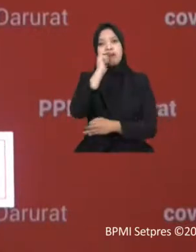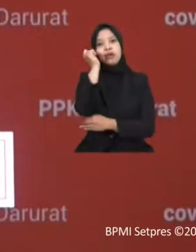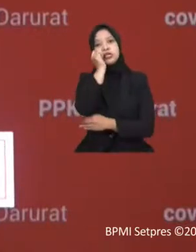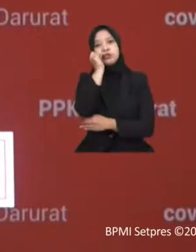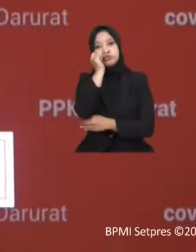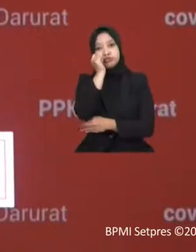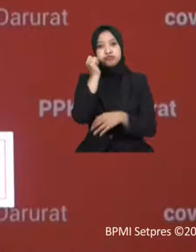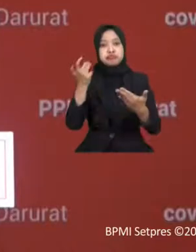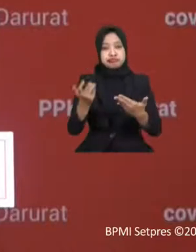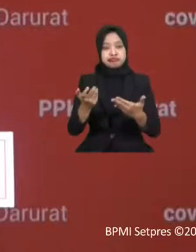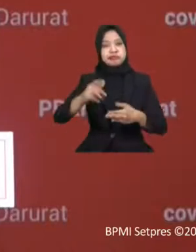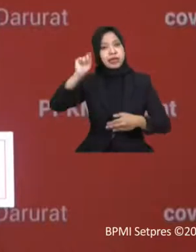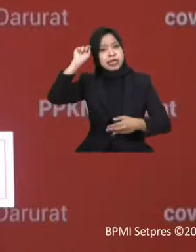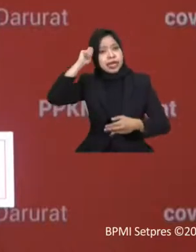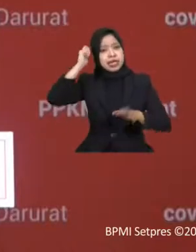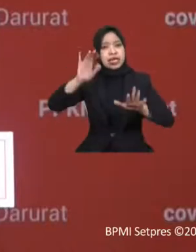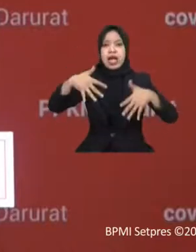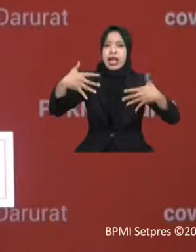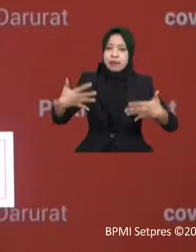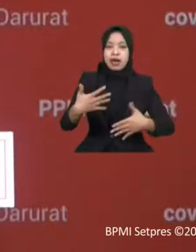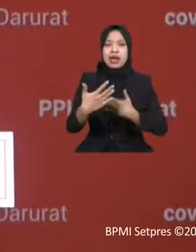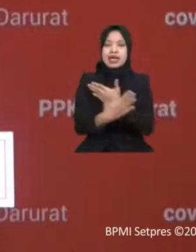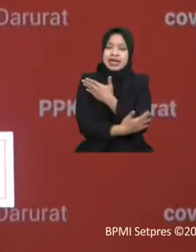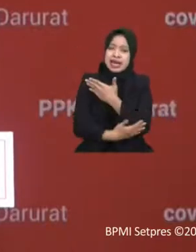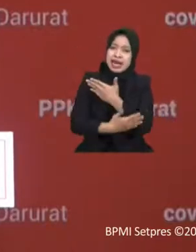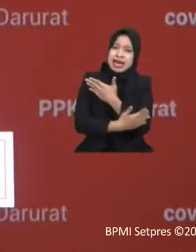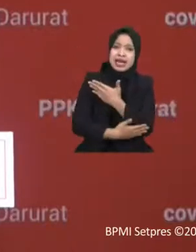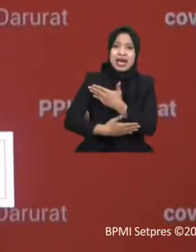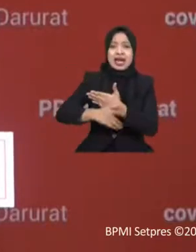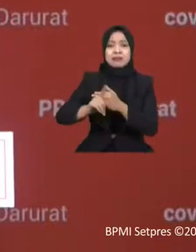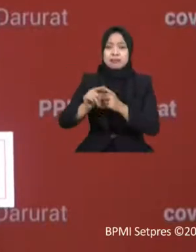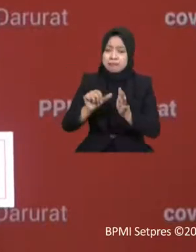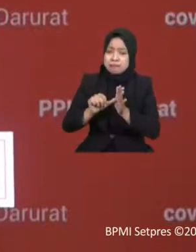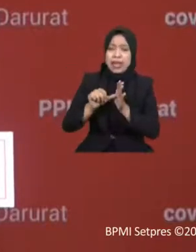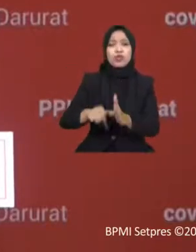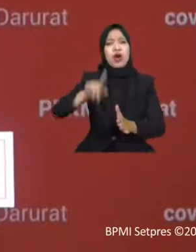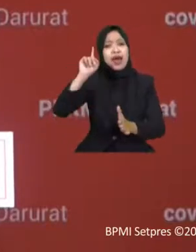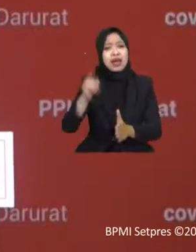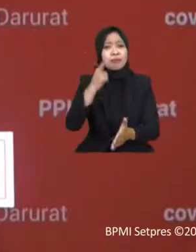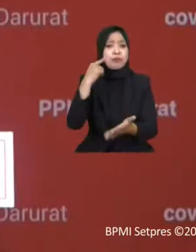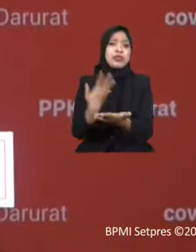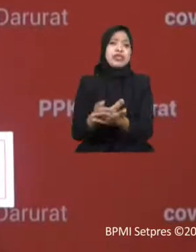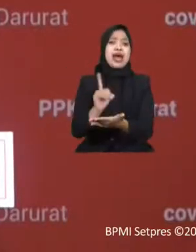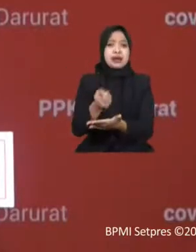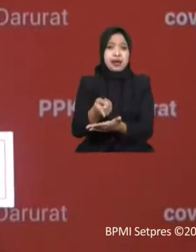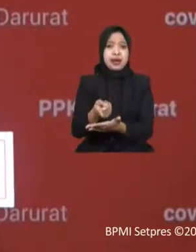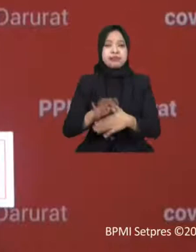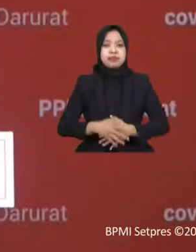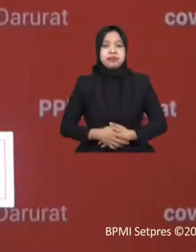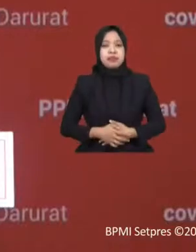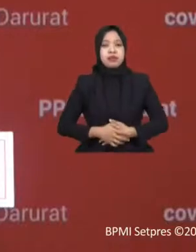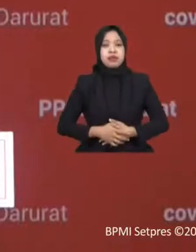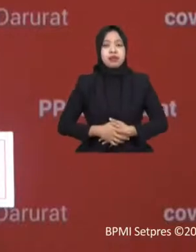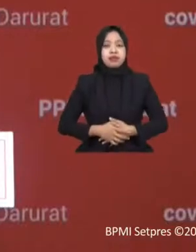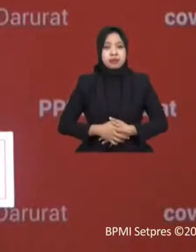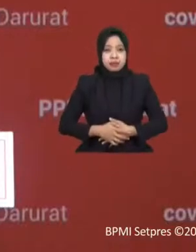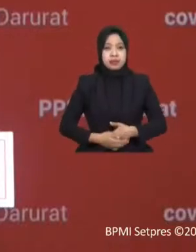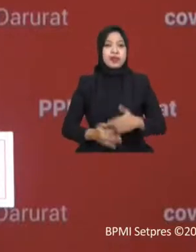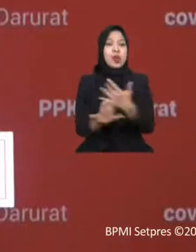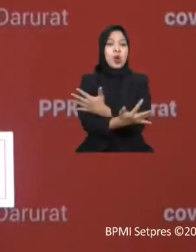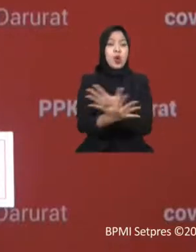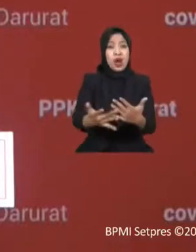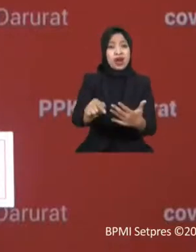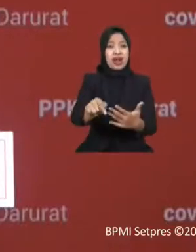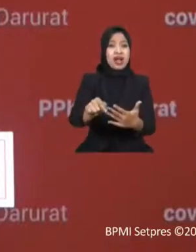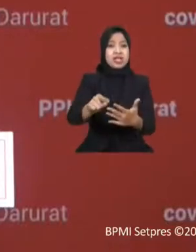air sekali lagi negara hadir tidak ada warga negara yang